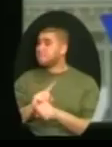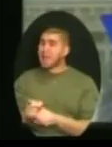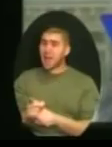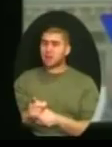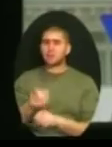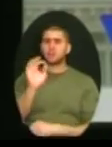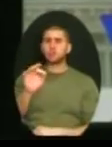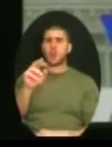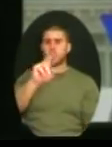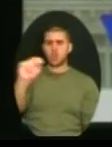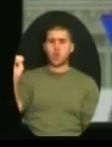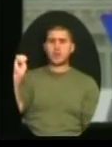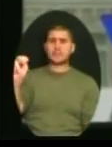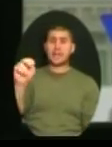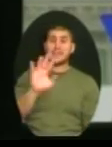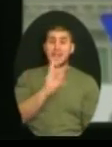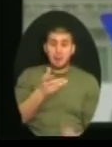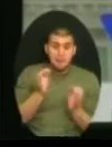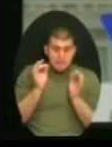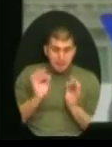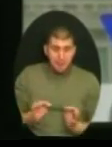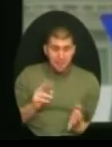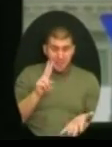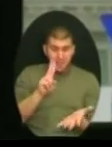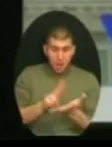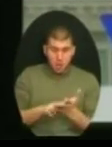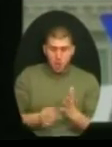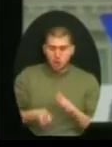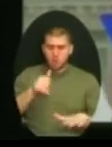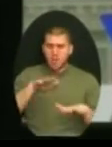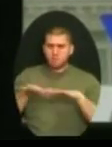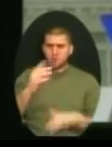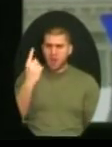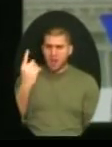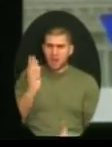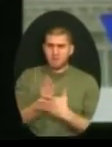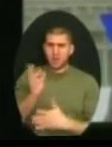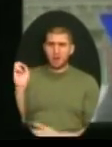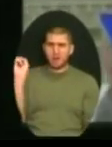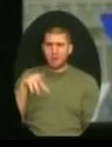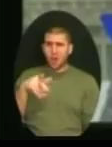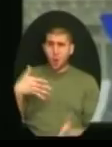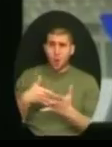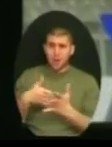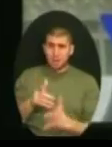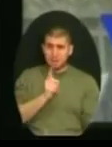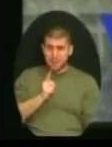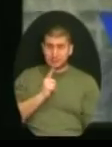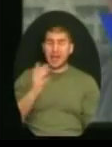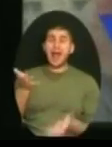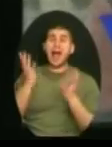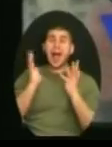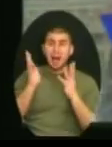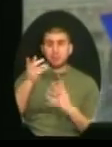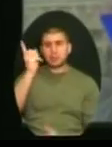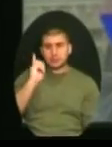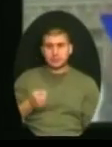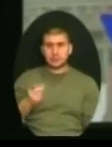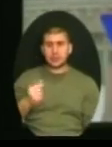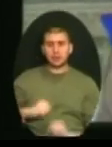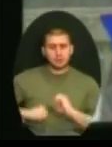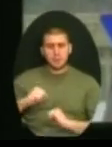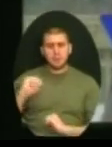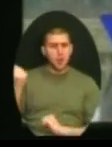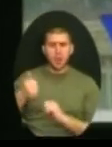מיידית של הנושא הזה. אם אכן זה נכון, וראש הממשלה שלח חוקרים פרטיים, זה חמור ביותר, ויש לנקוט